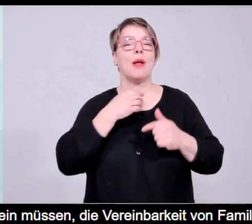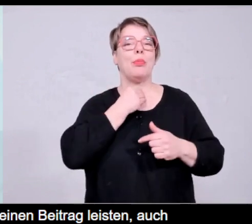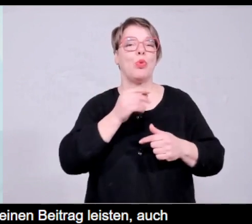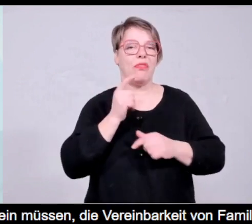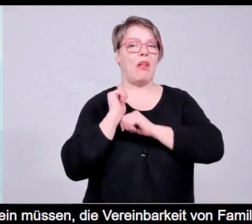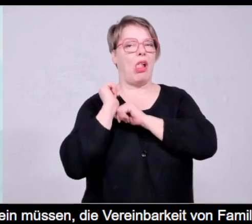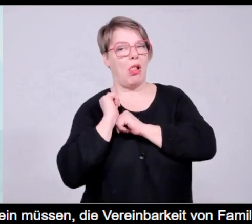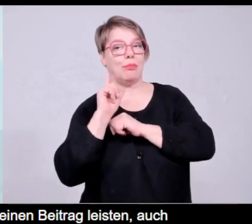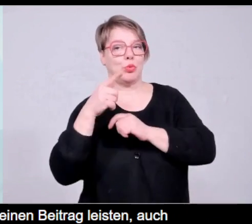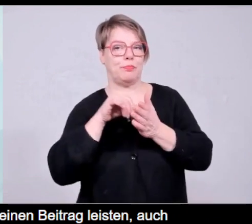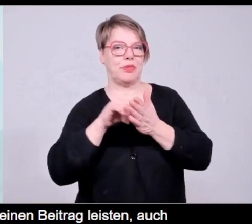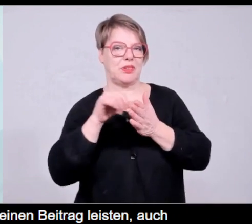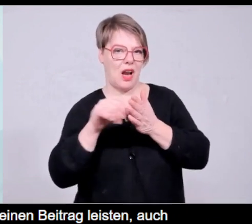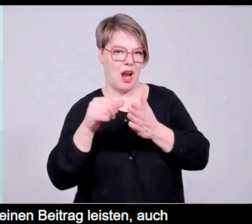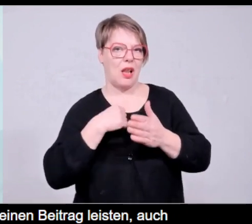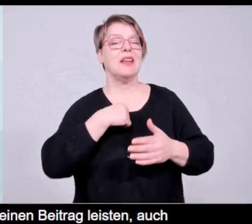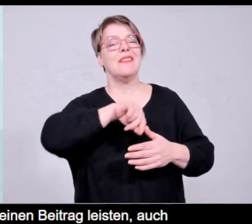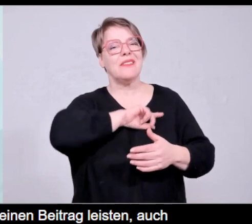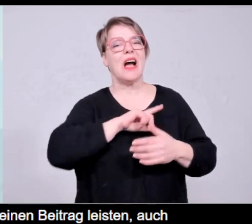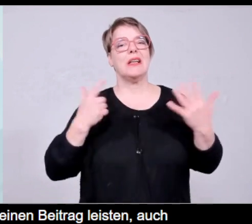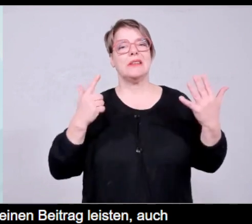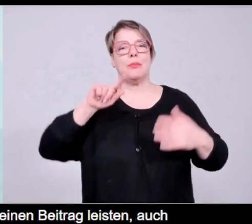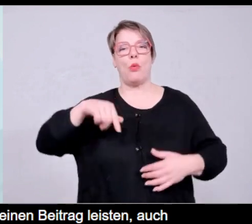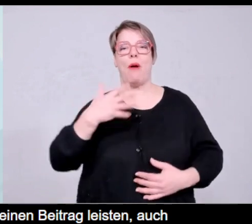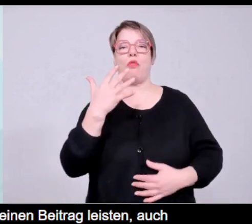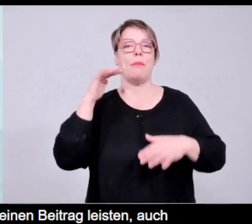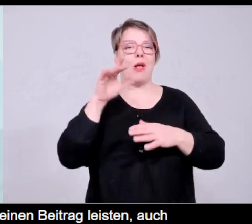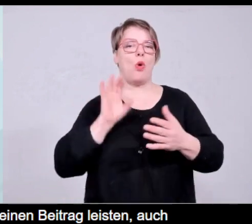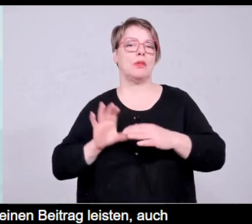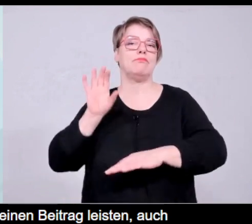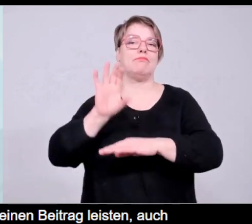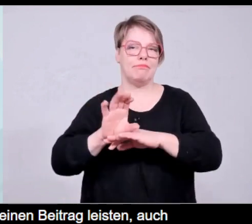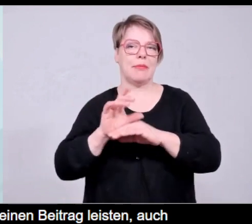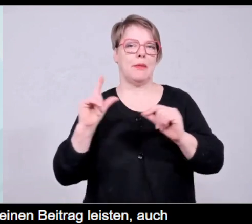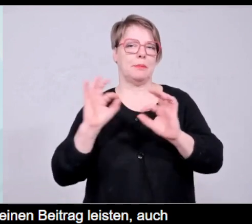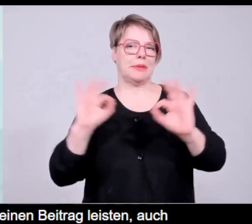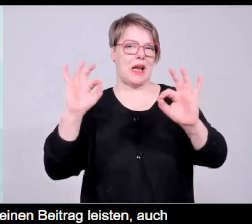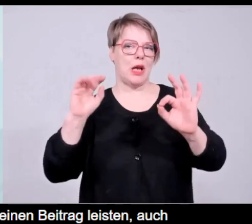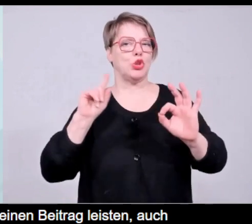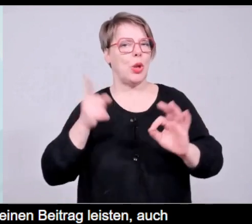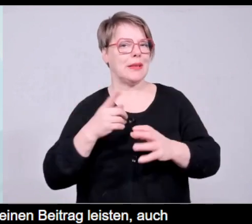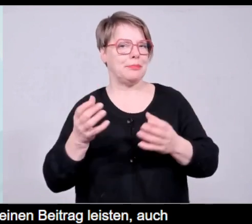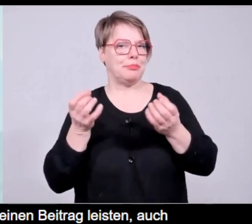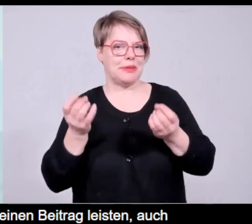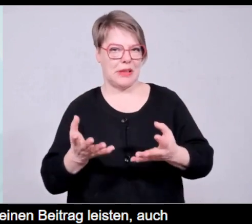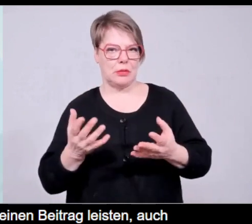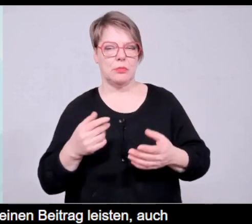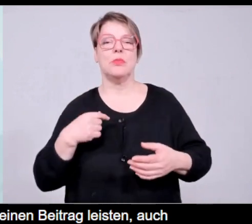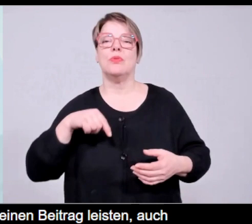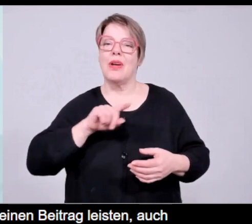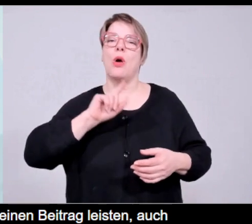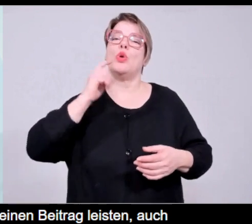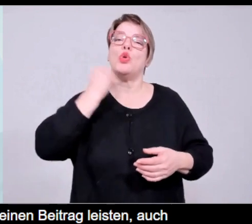unterstützen die psychische Beratung von Pflegekräften. Das ist mir ein ganz wichtiges Thema. Wir werden in jedem Regierungsbezirk eine